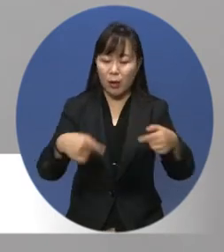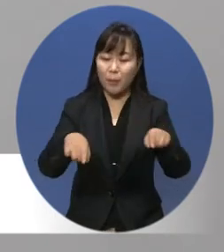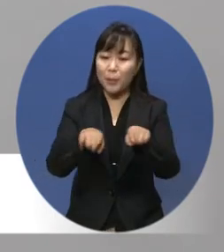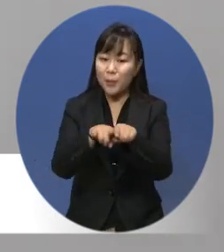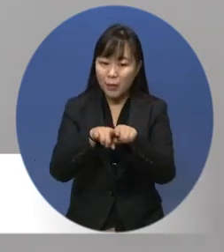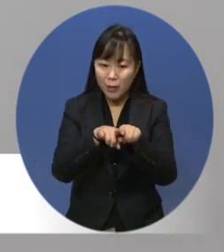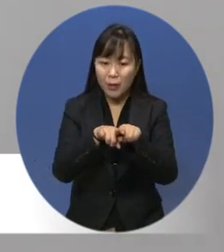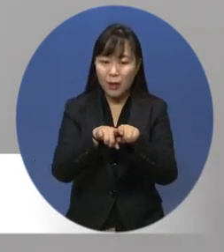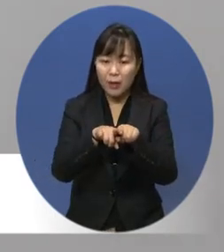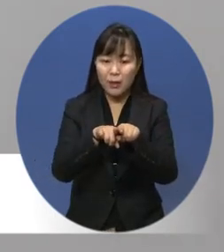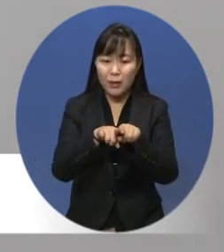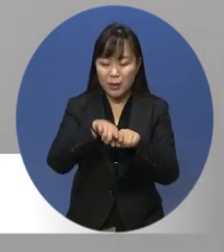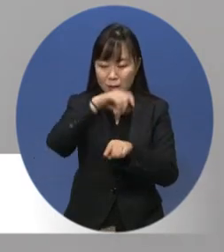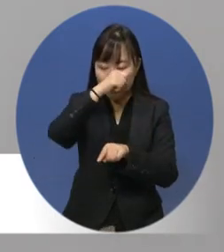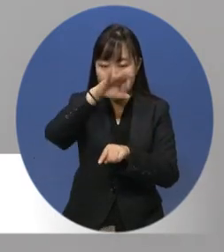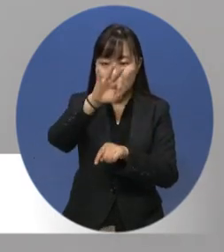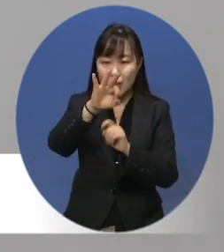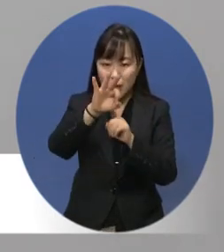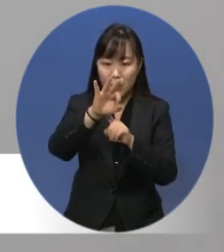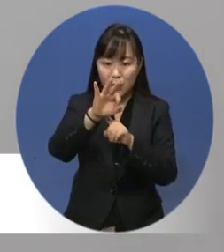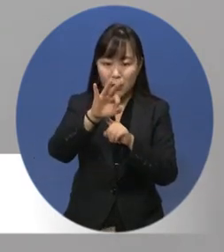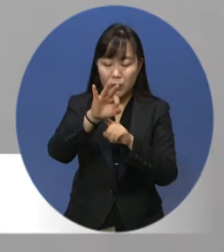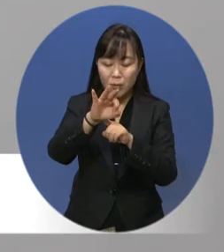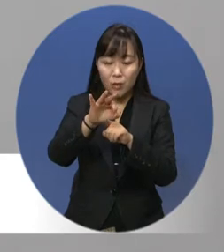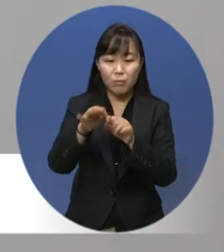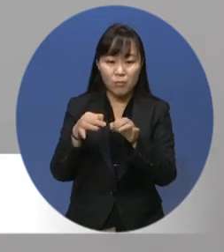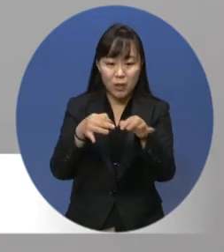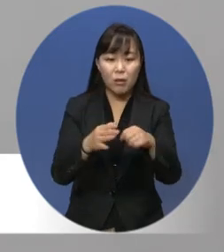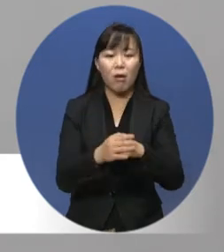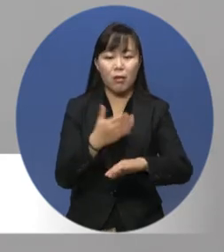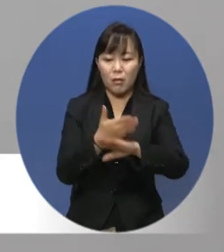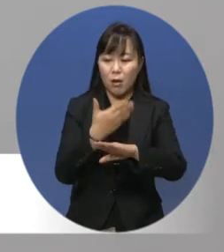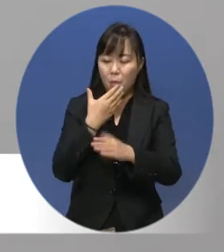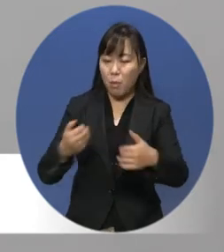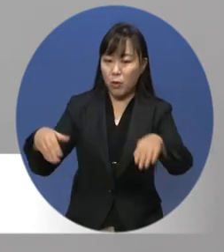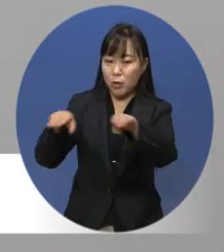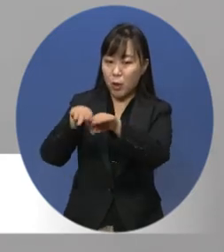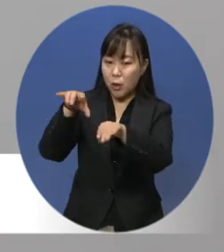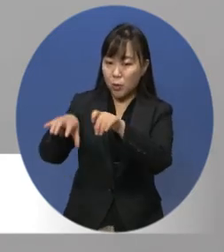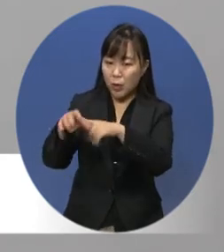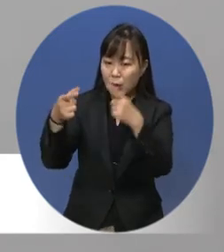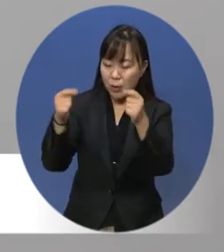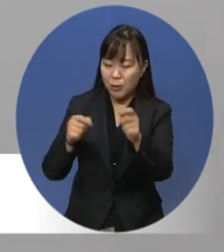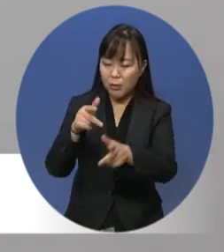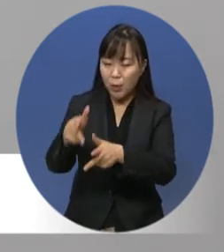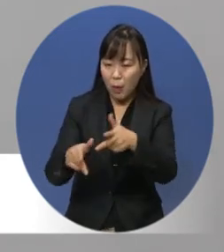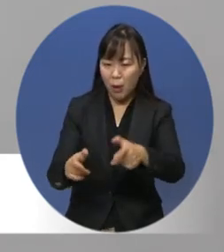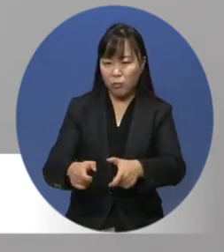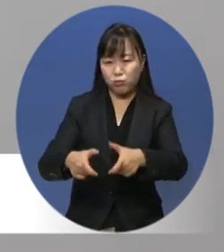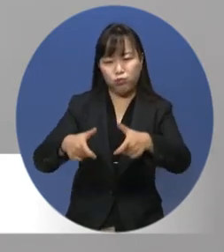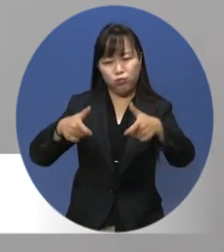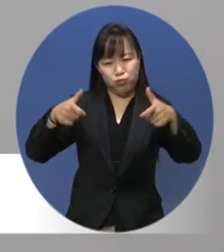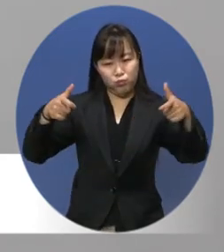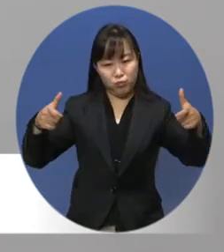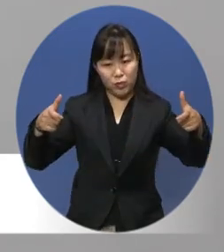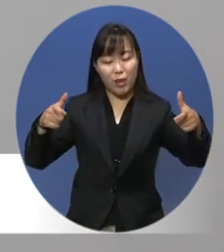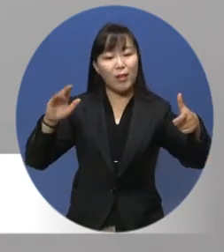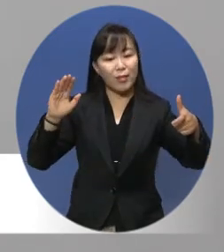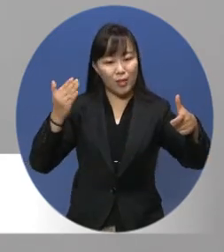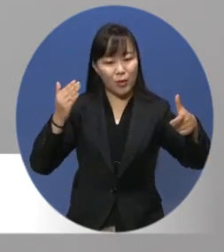있는 예산을 지원해서 다른 복지관에서도 이러한 사업이 확대될 수